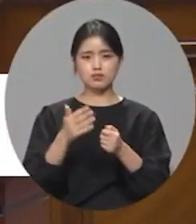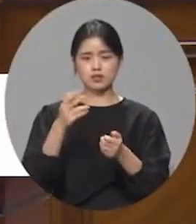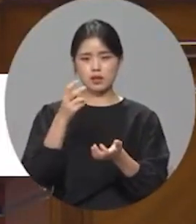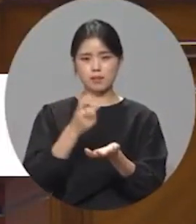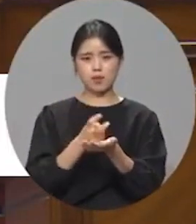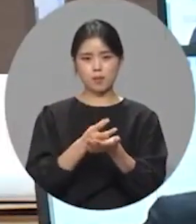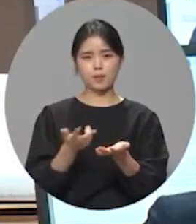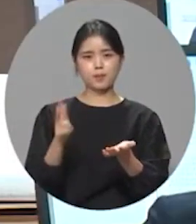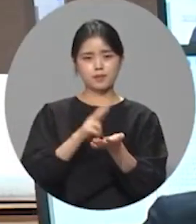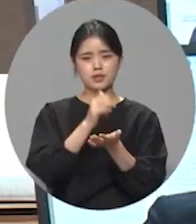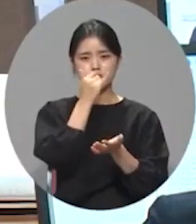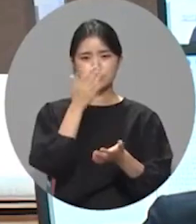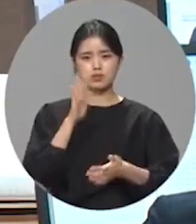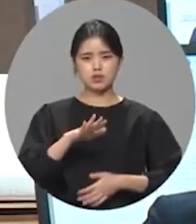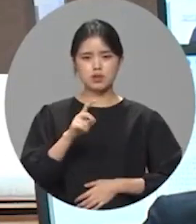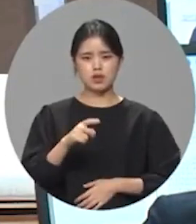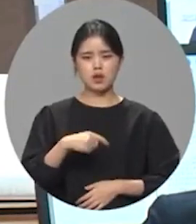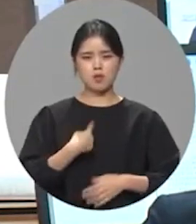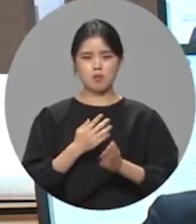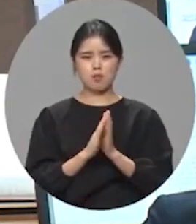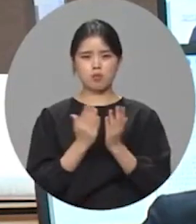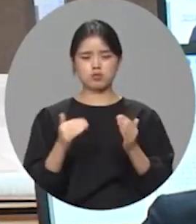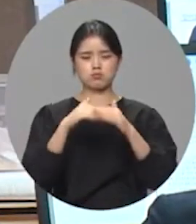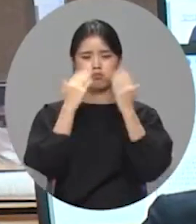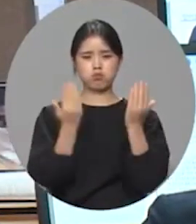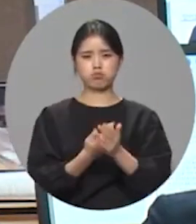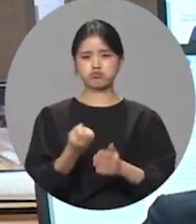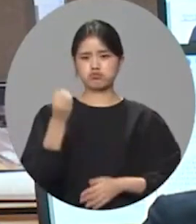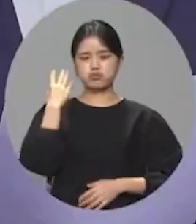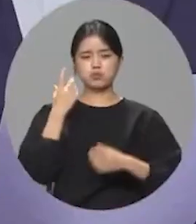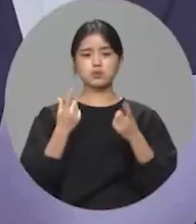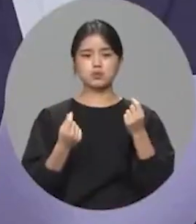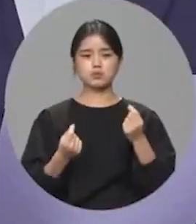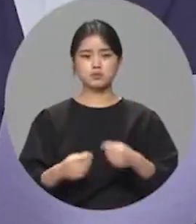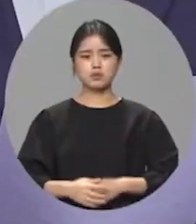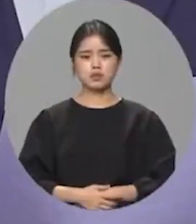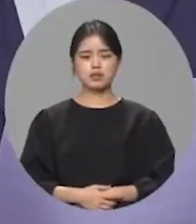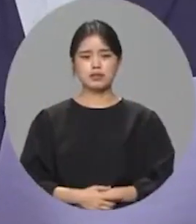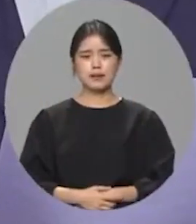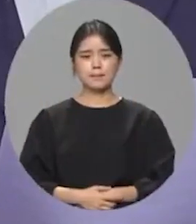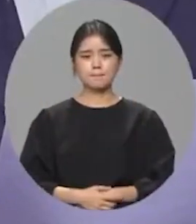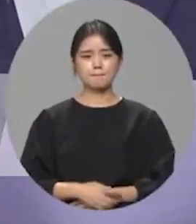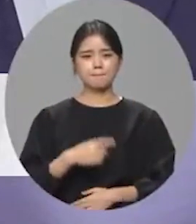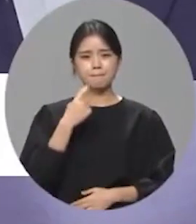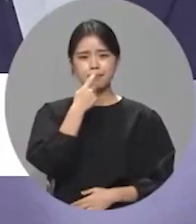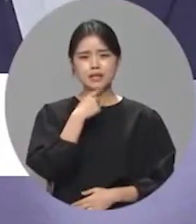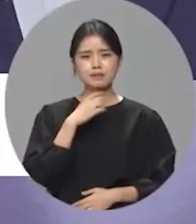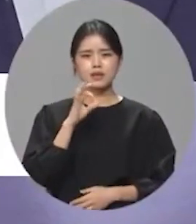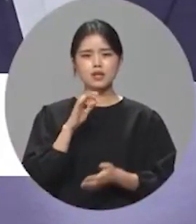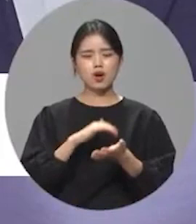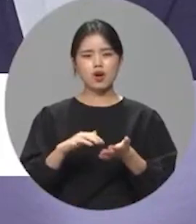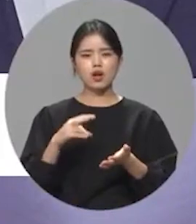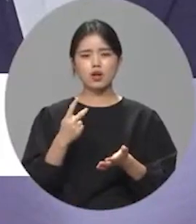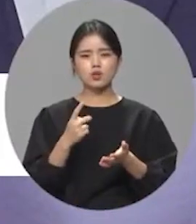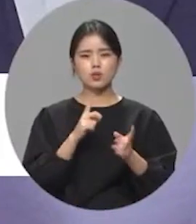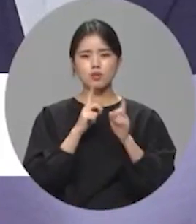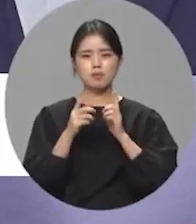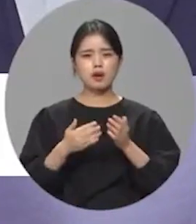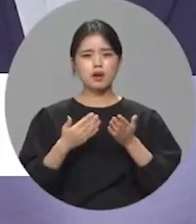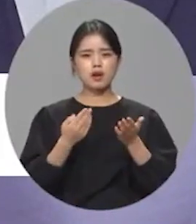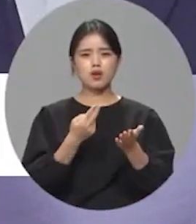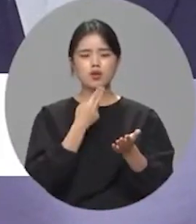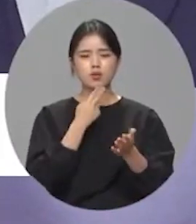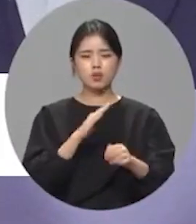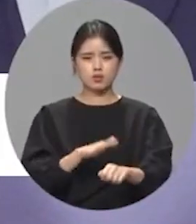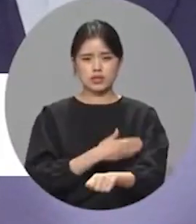정작 본인은 이를 새카맣게 잊어버렸습니다 입이 열개라도 편인 말씀이 없을 정도로